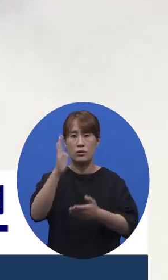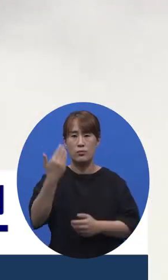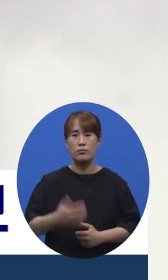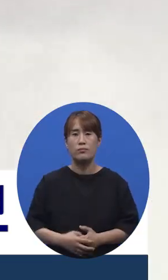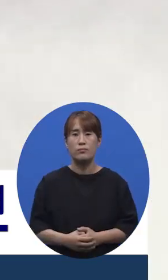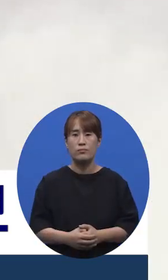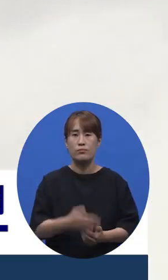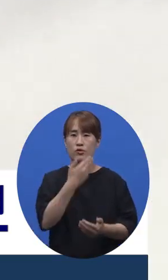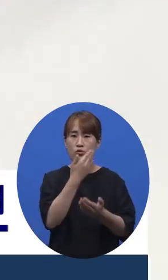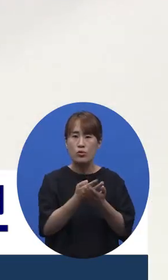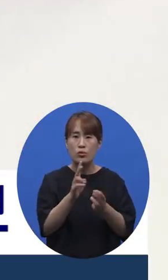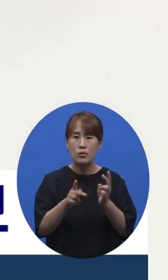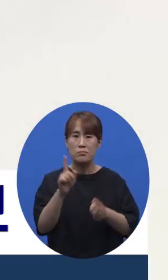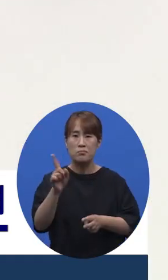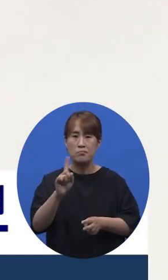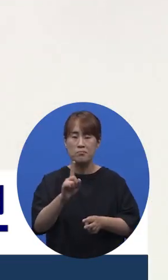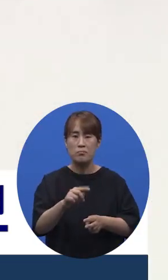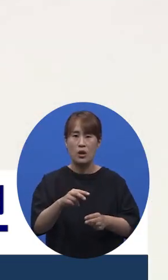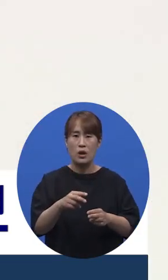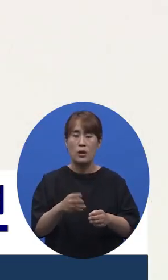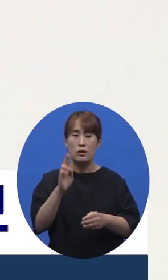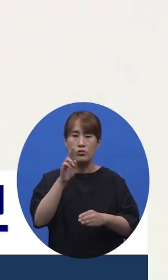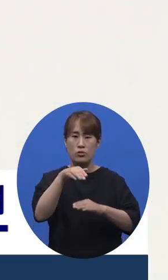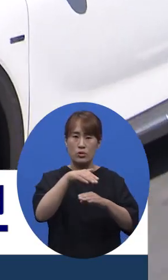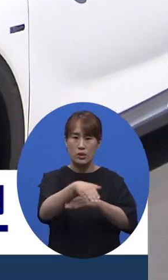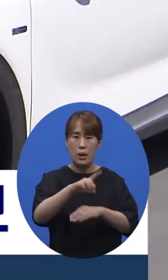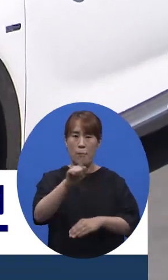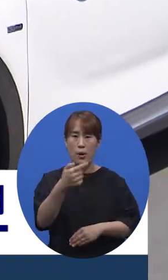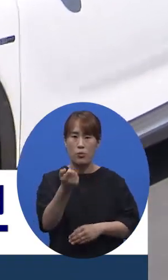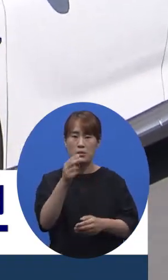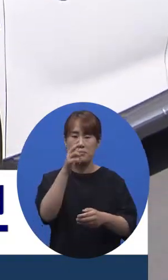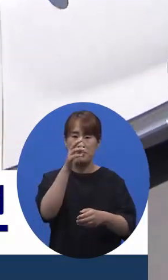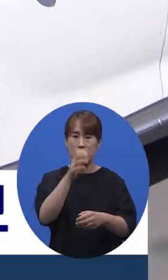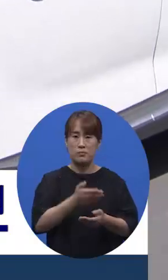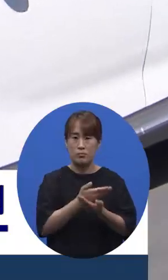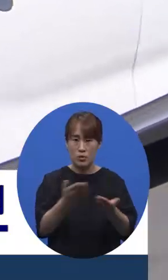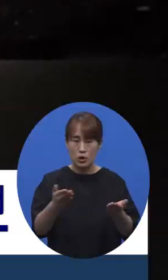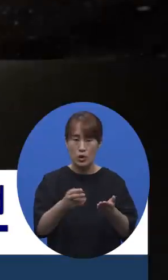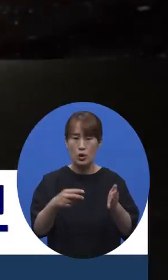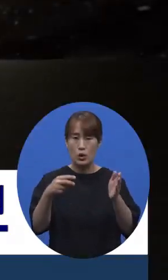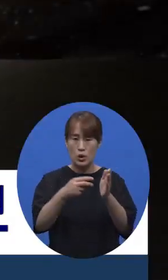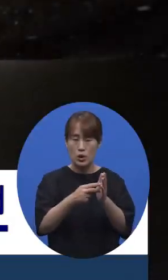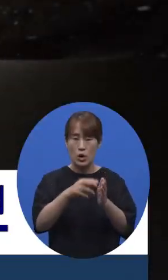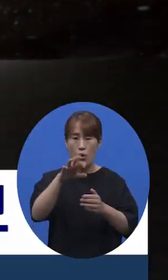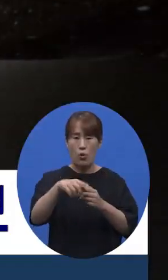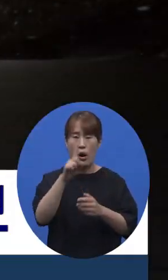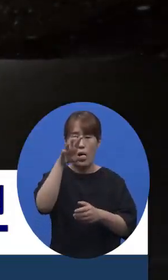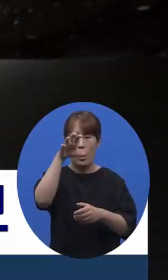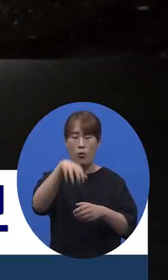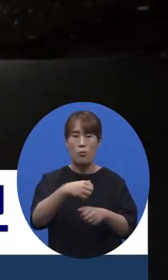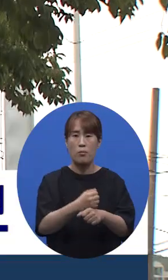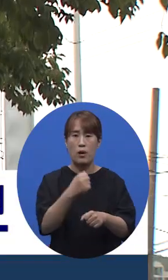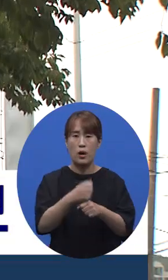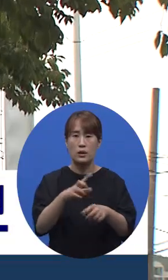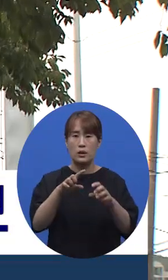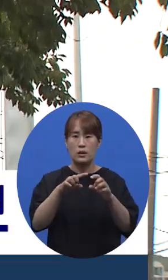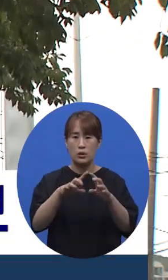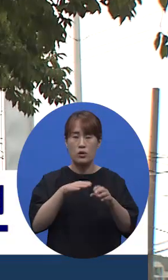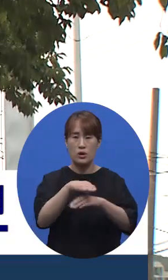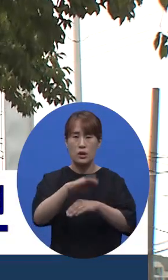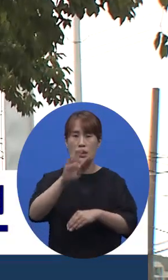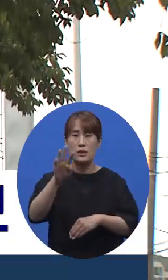사용합니다 주요 사업은 소소 자동차 150대 보급 수소 충전소 한 곳 구 추